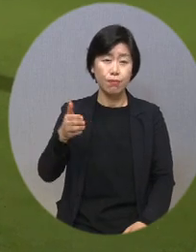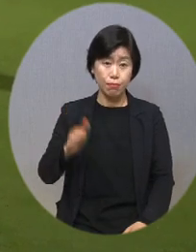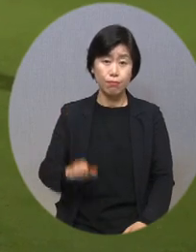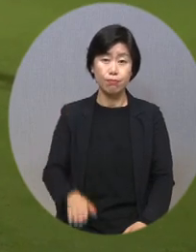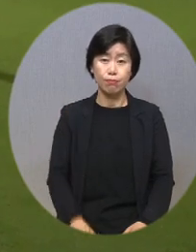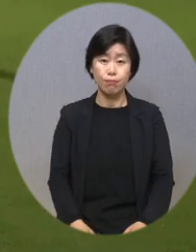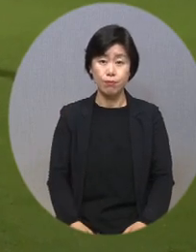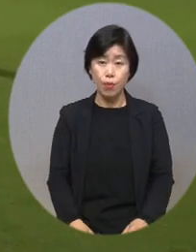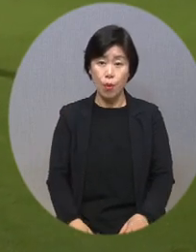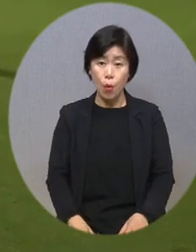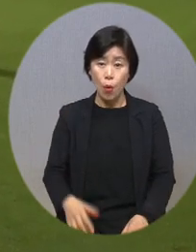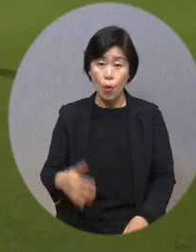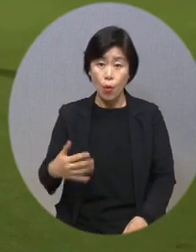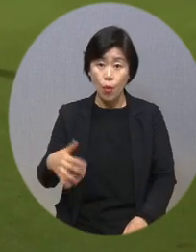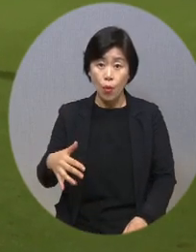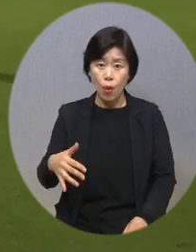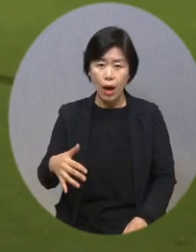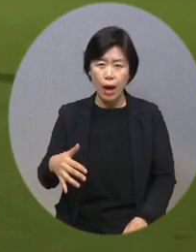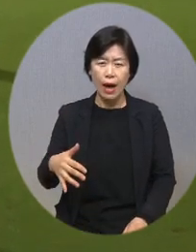오.